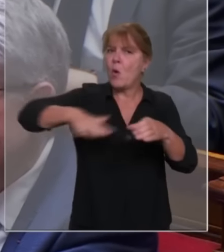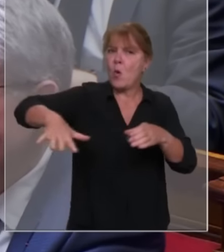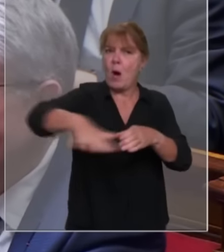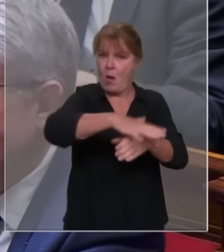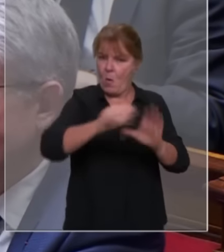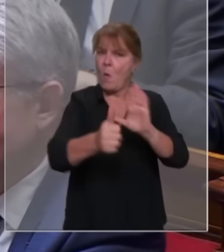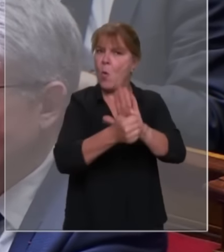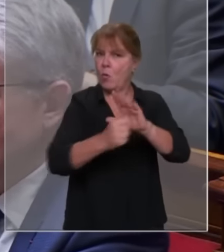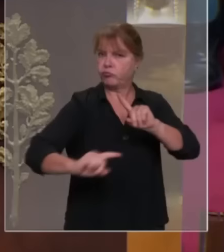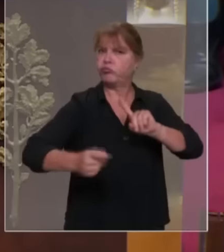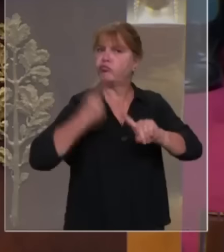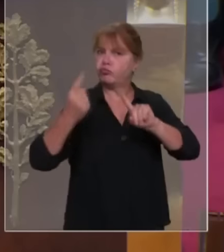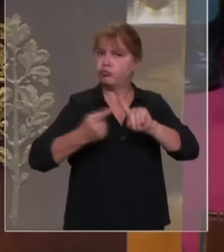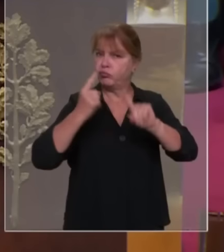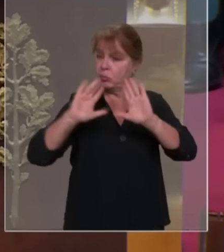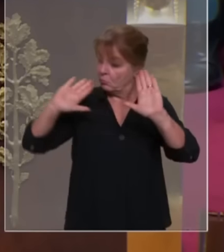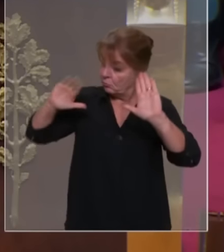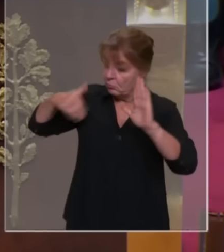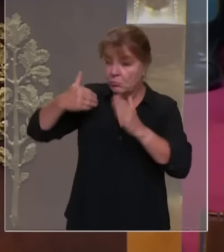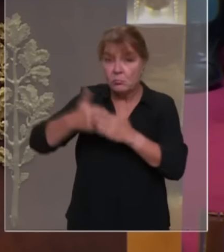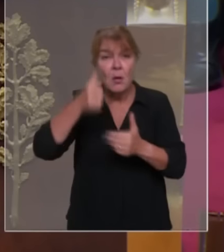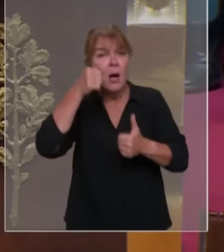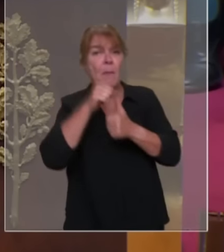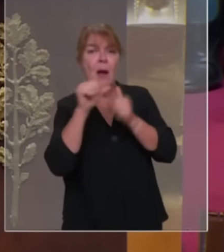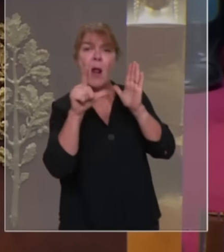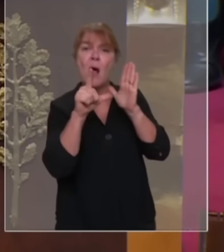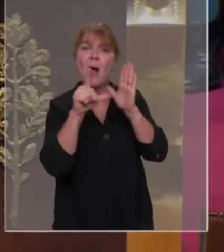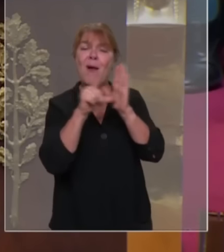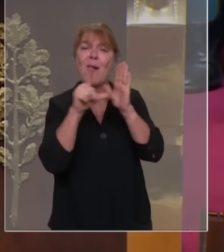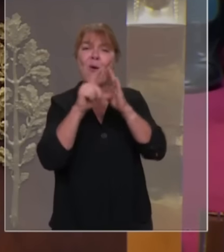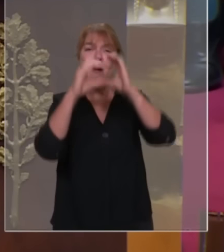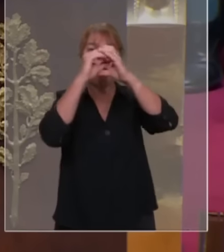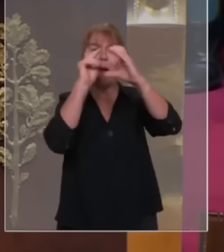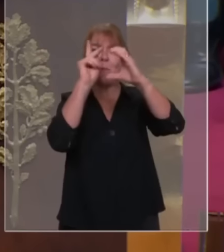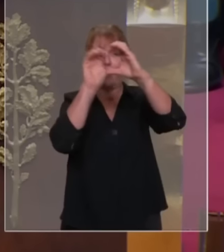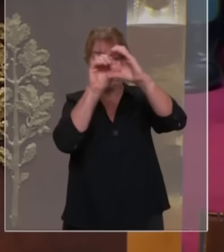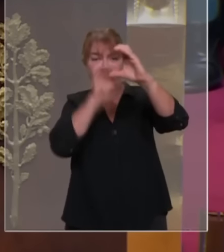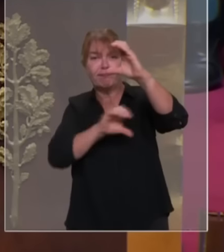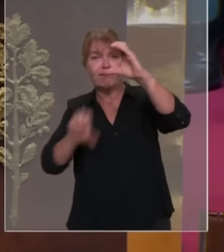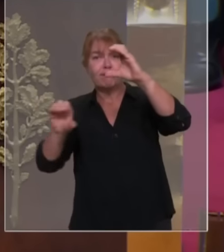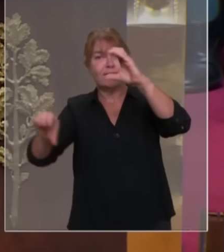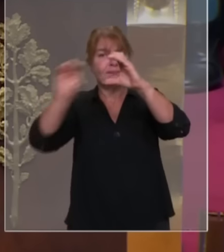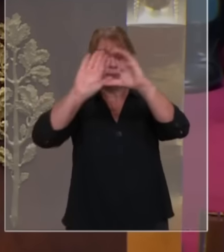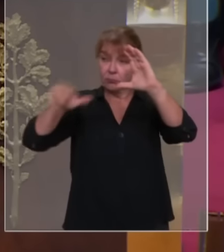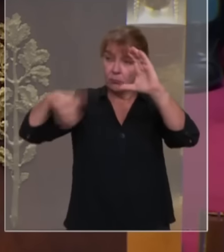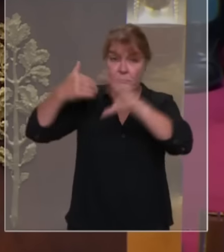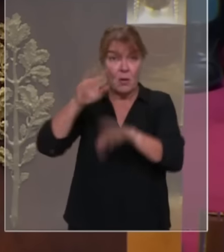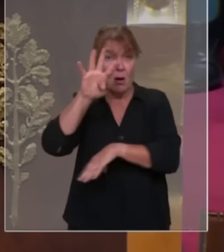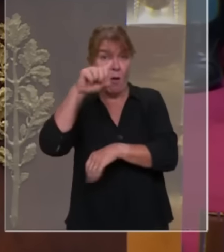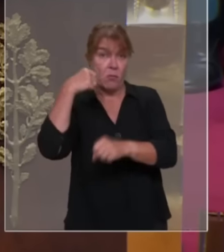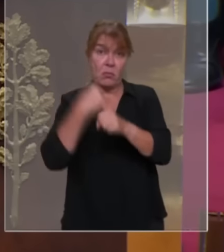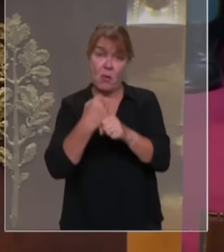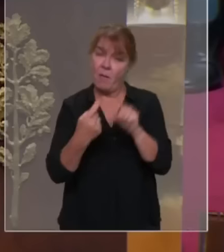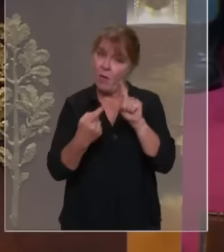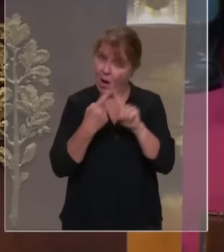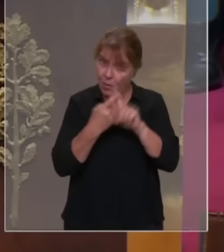République. 40 ans après les grandes lois de décentralisation, il nous faut bâtir un nouveau contrat